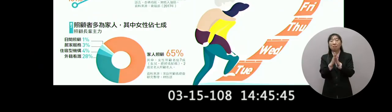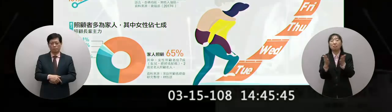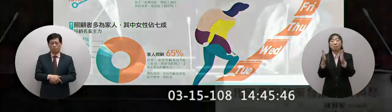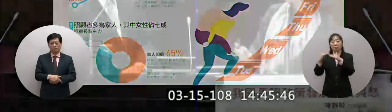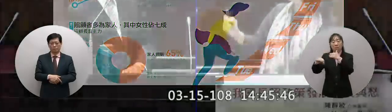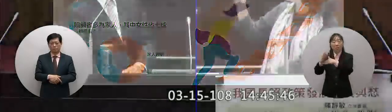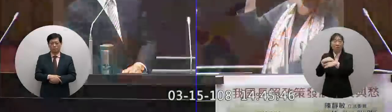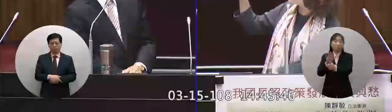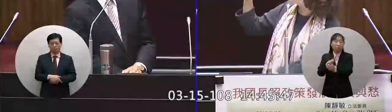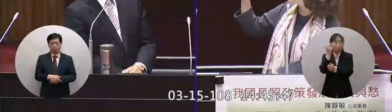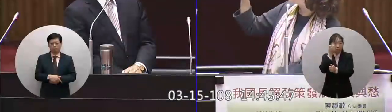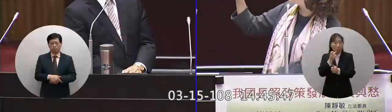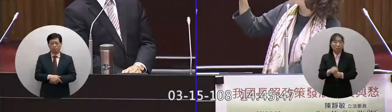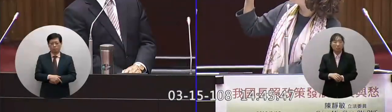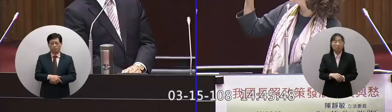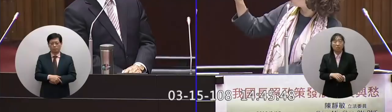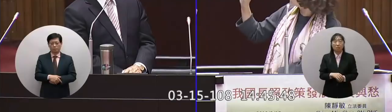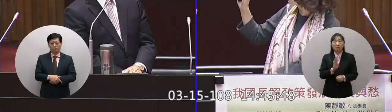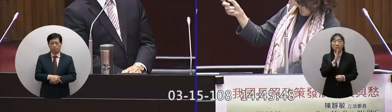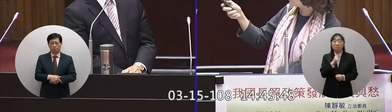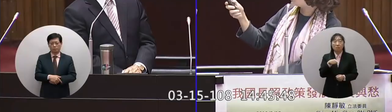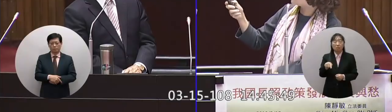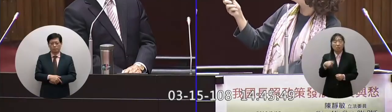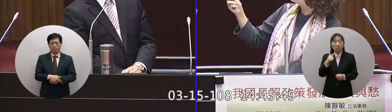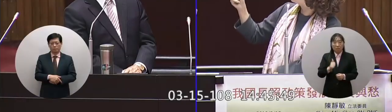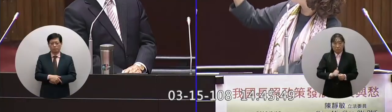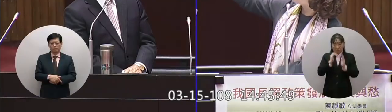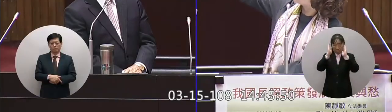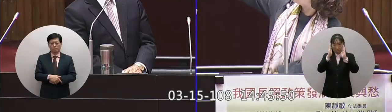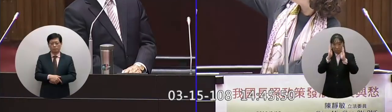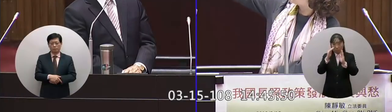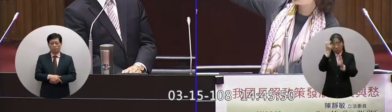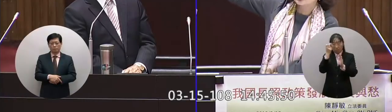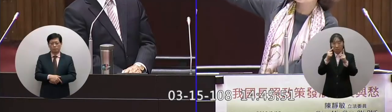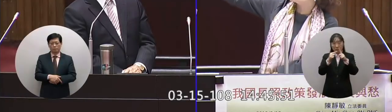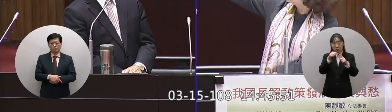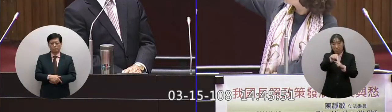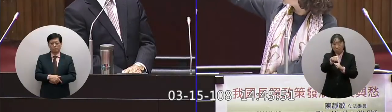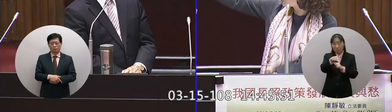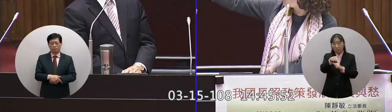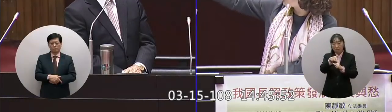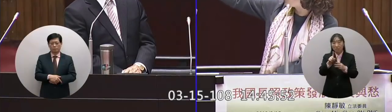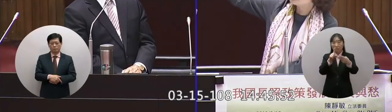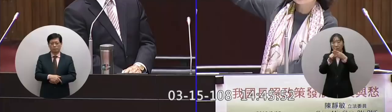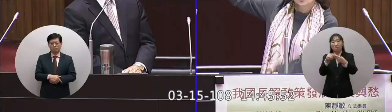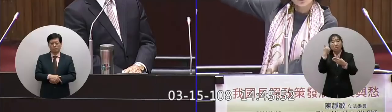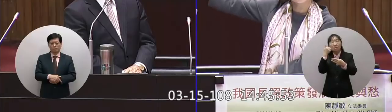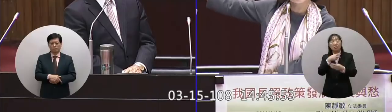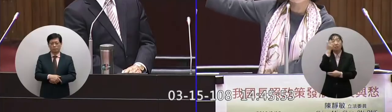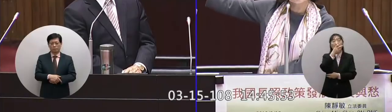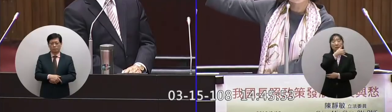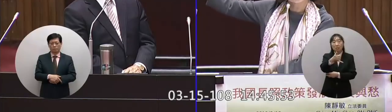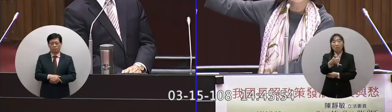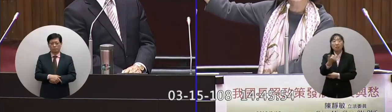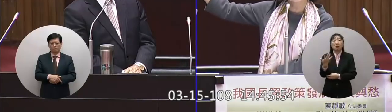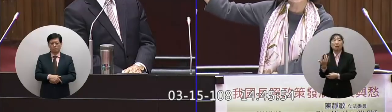的一个照顾。而在非正式的照顾人力里面，我们看到最主要的就是照护员跟护